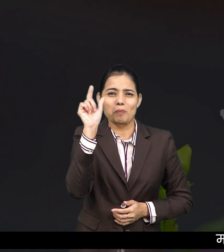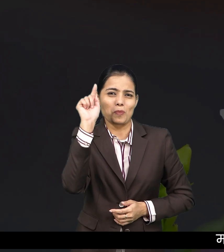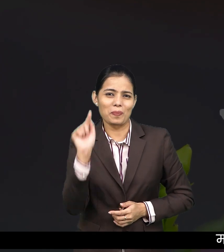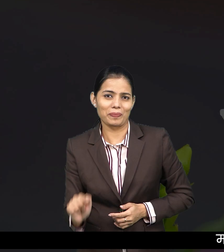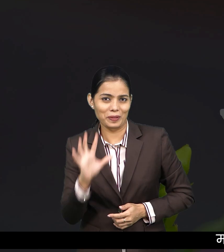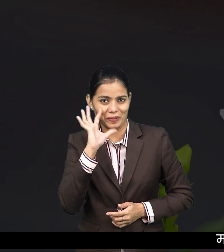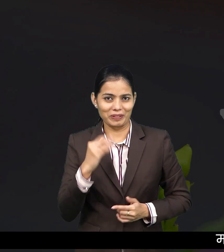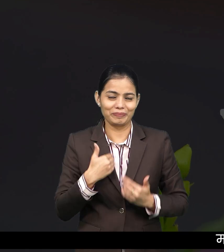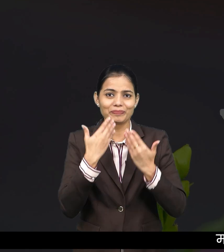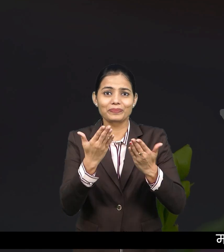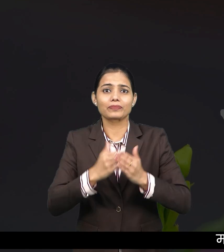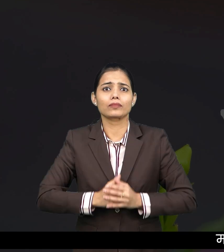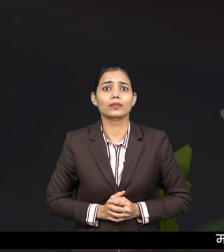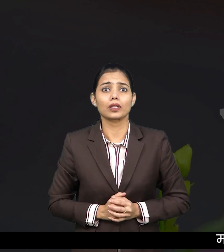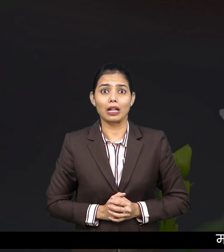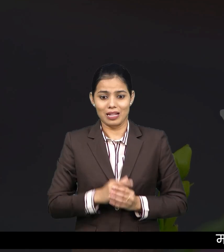महत्वाचे शब्द: